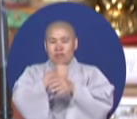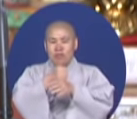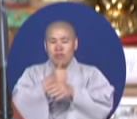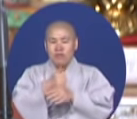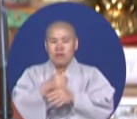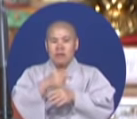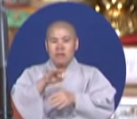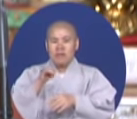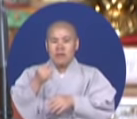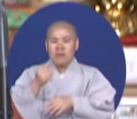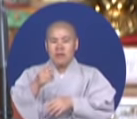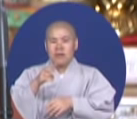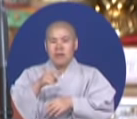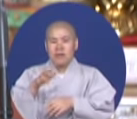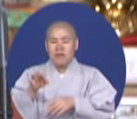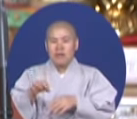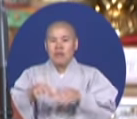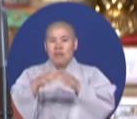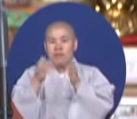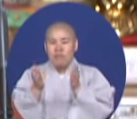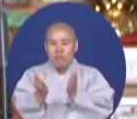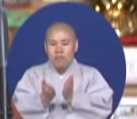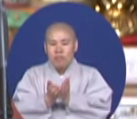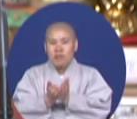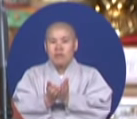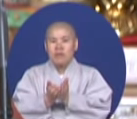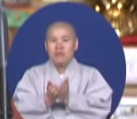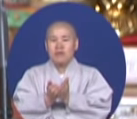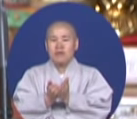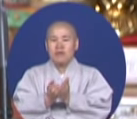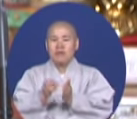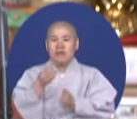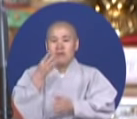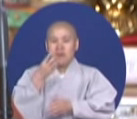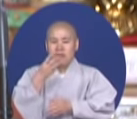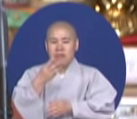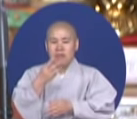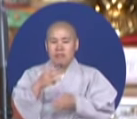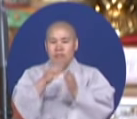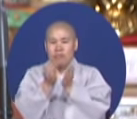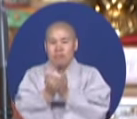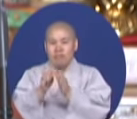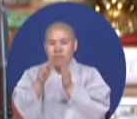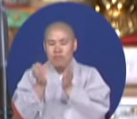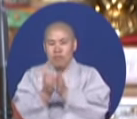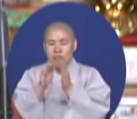이 삼부 성존이 삼부 성존인데,